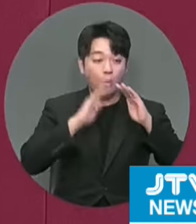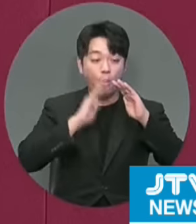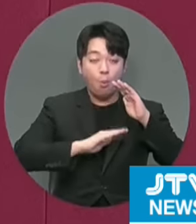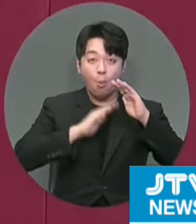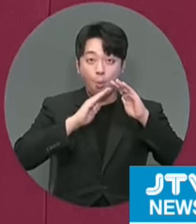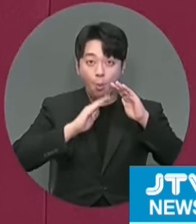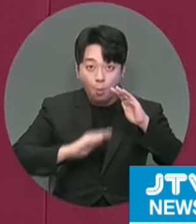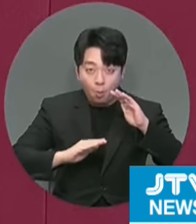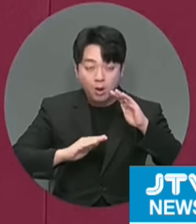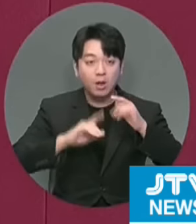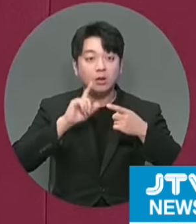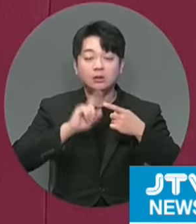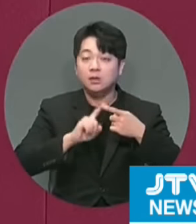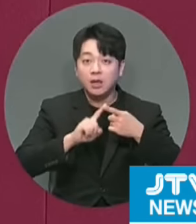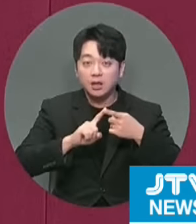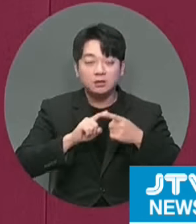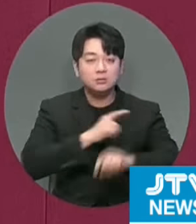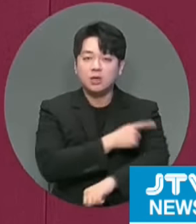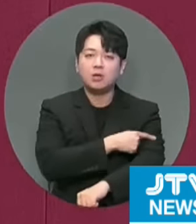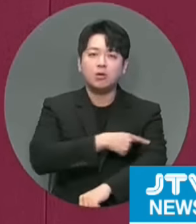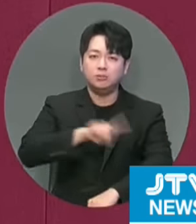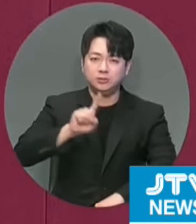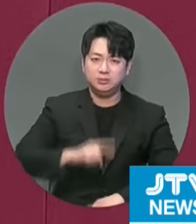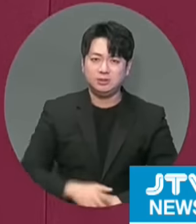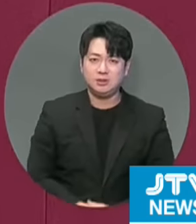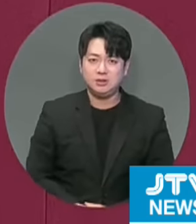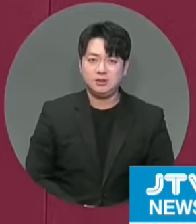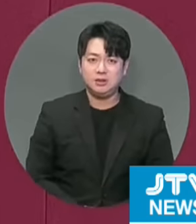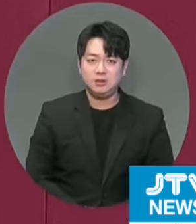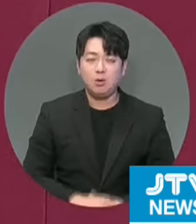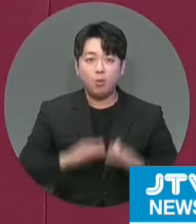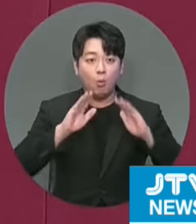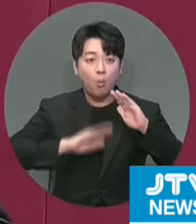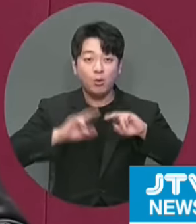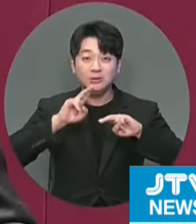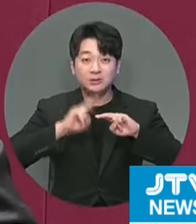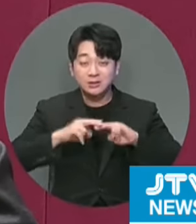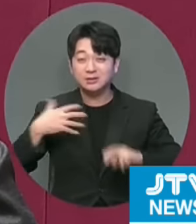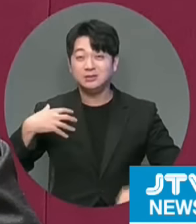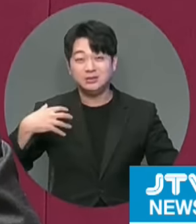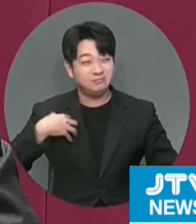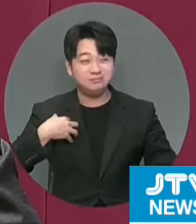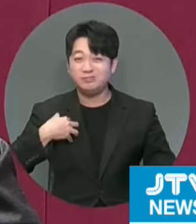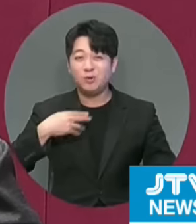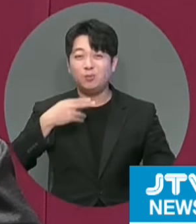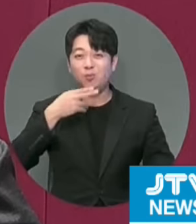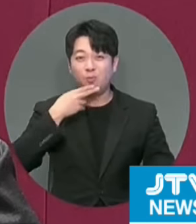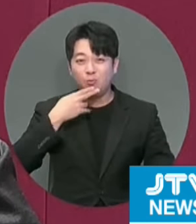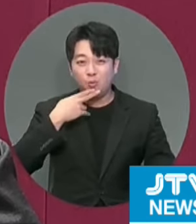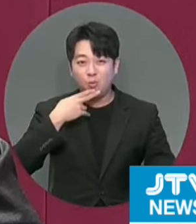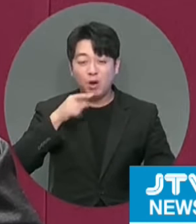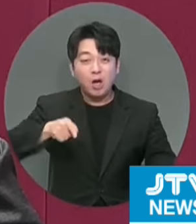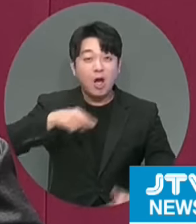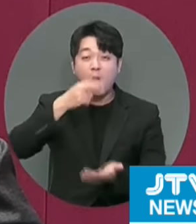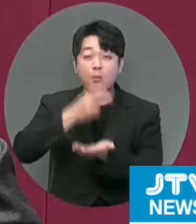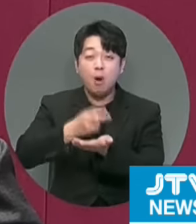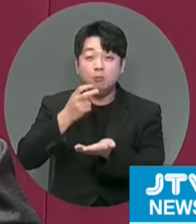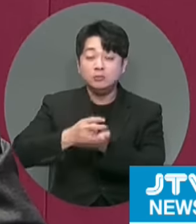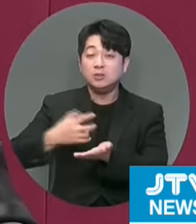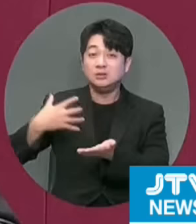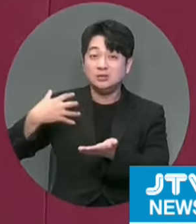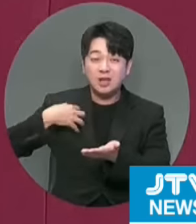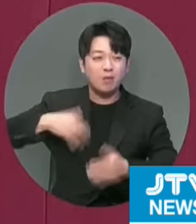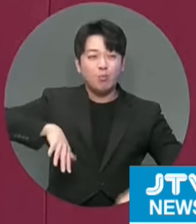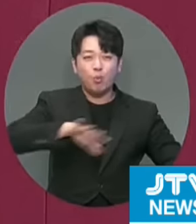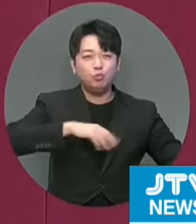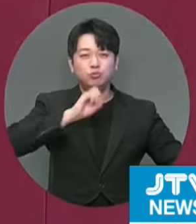공익성을 논할 자격이 없습니다. 공적 책임감은커녕 최소한의 법적 의무감마저 저버렸기 때문입니다.